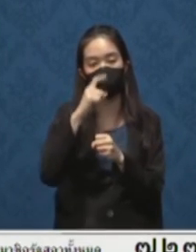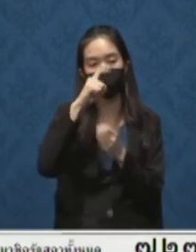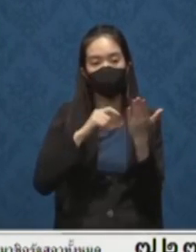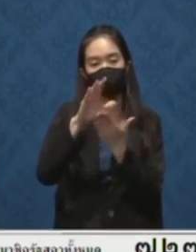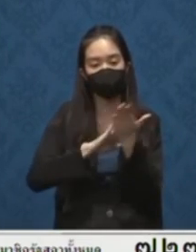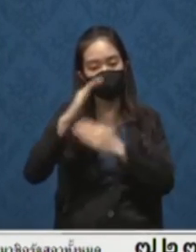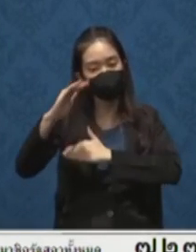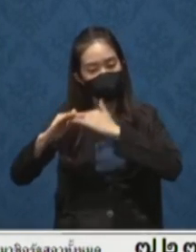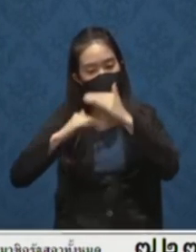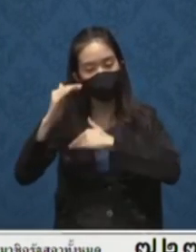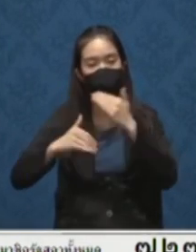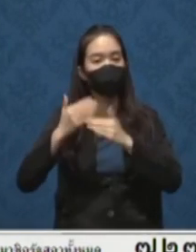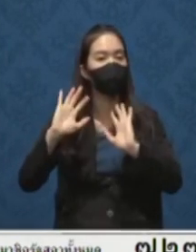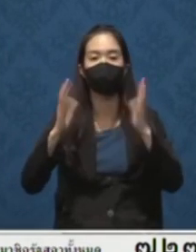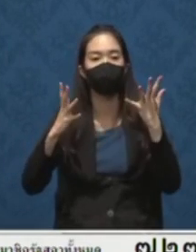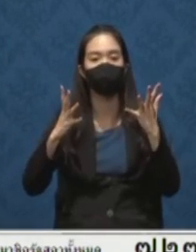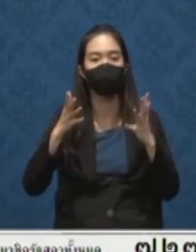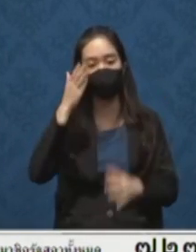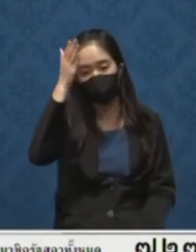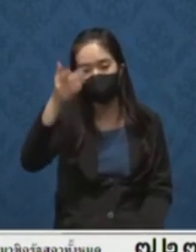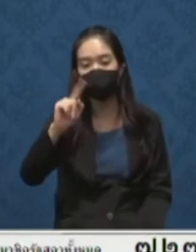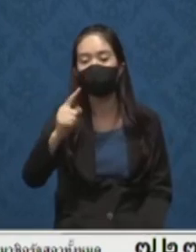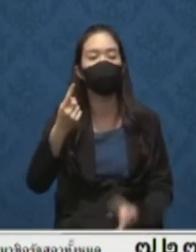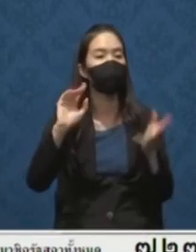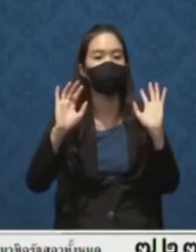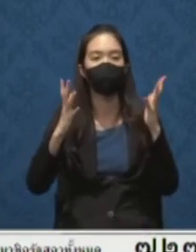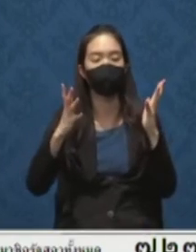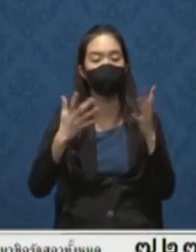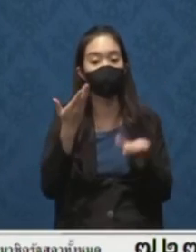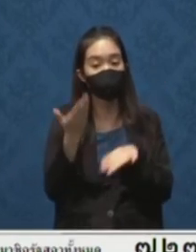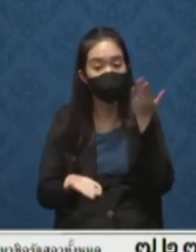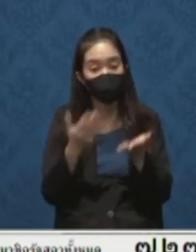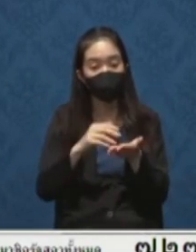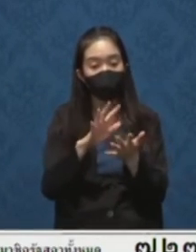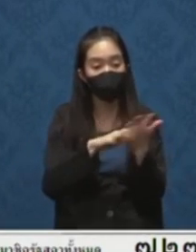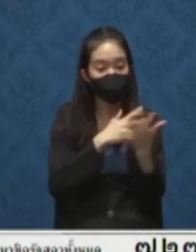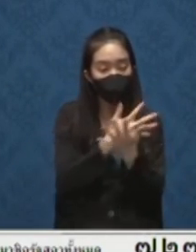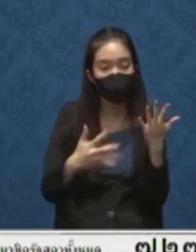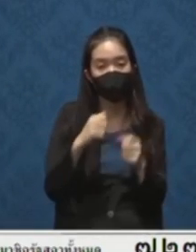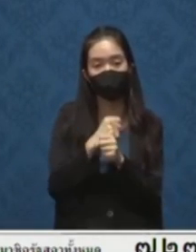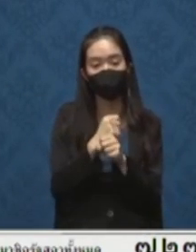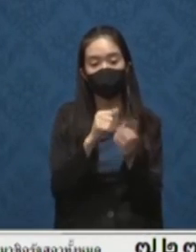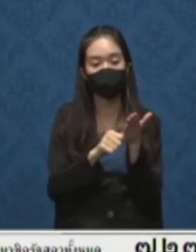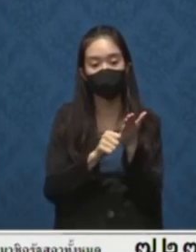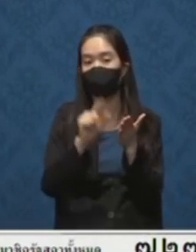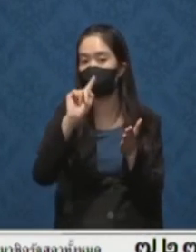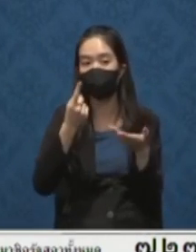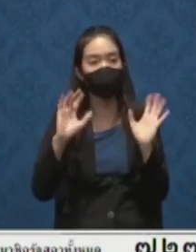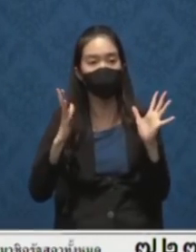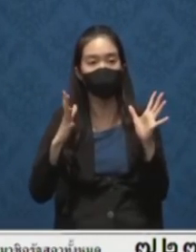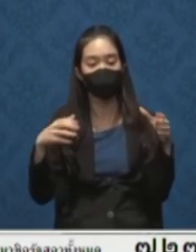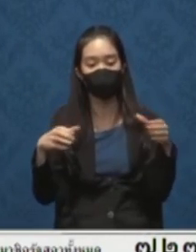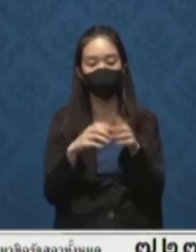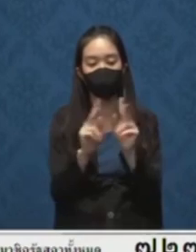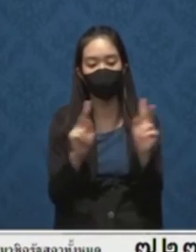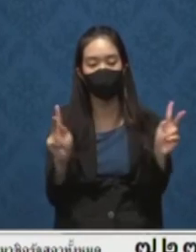ไปจะไม่มีแผนปฏิรูปประเทศฉบับปรบรุงชุดต่ไปจะไม่มีคณะกรรมการป